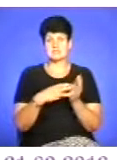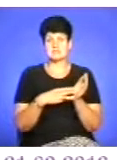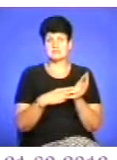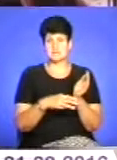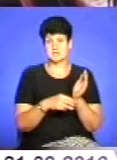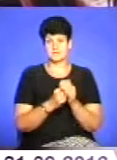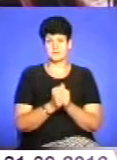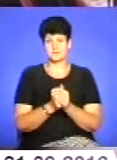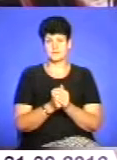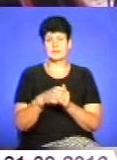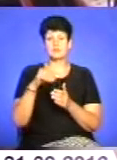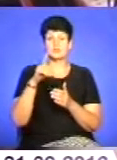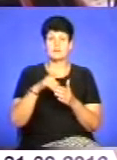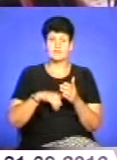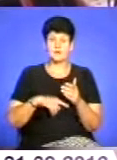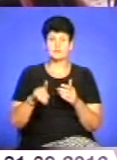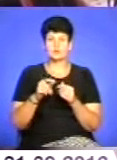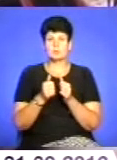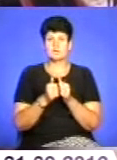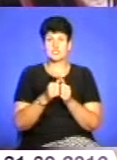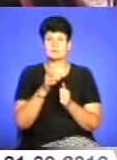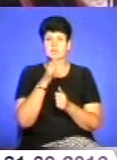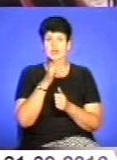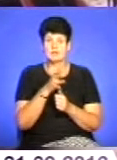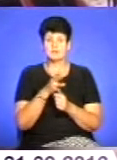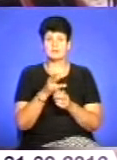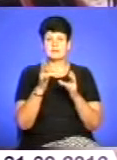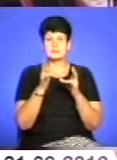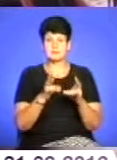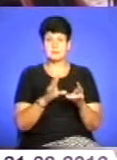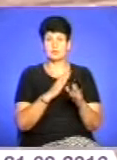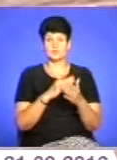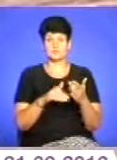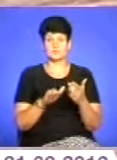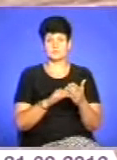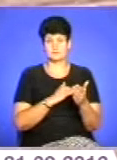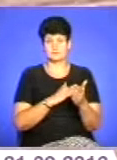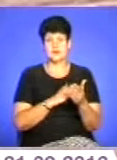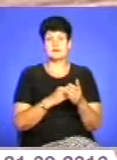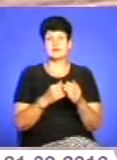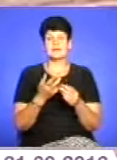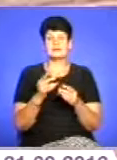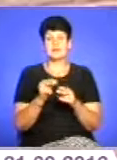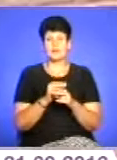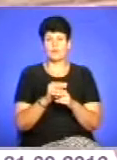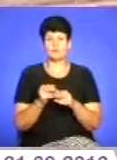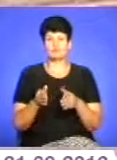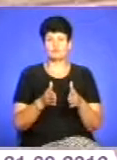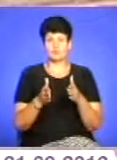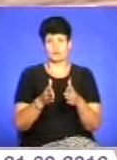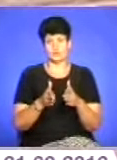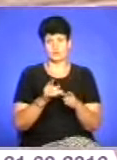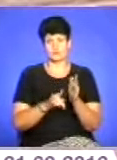1580. Сподіваємося, що найближчим часом небезпеку буде усунуто. Та й за ремонт дороги нарешті візьмуться.